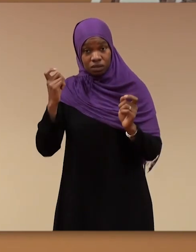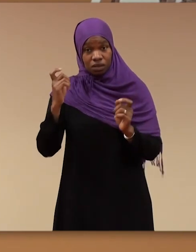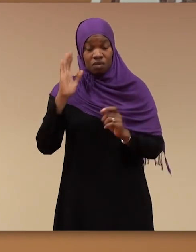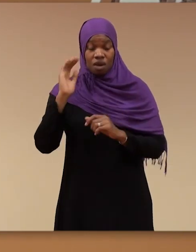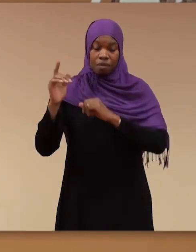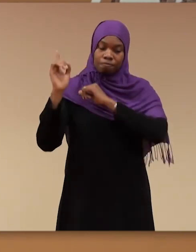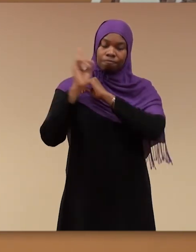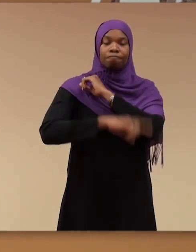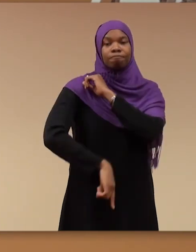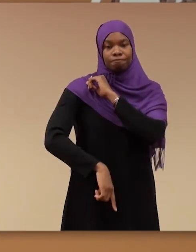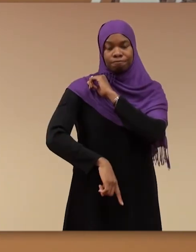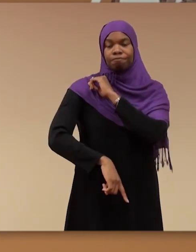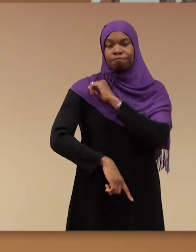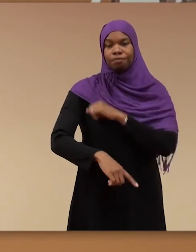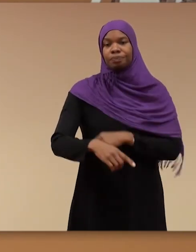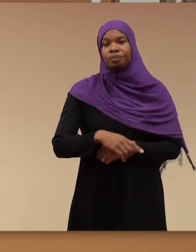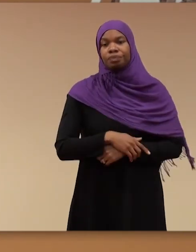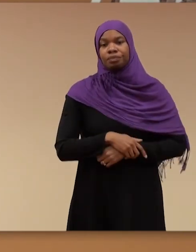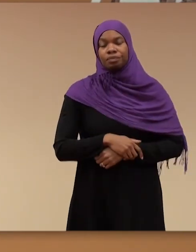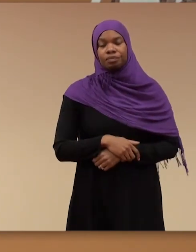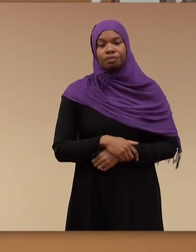مَنْ يَعْمَلْ يُجْزَ بِهِ.